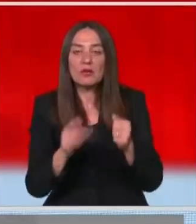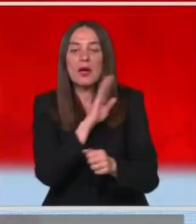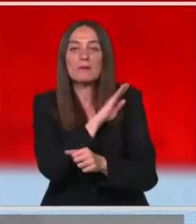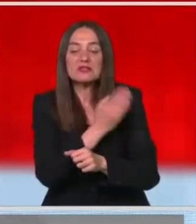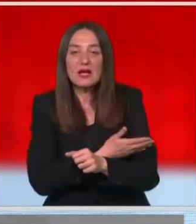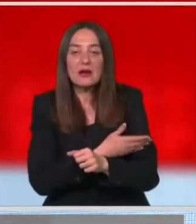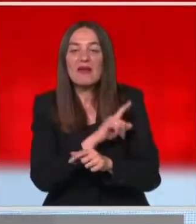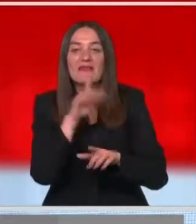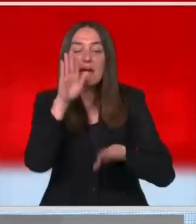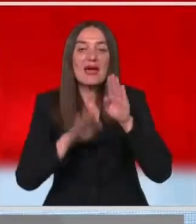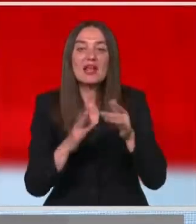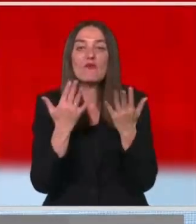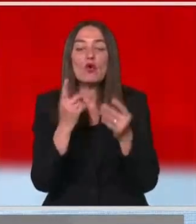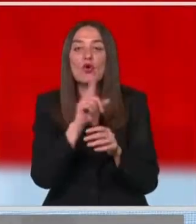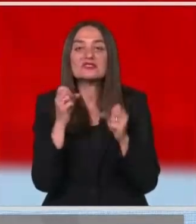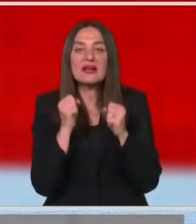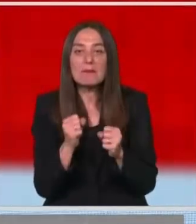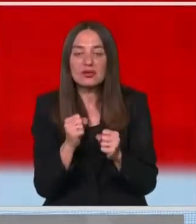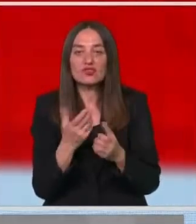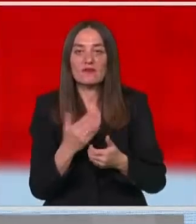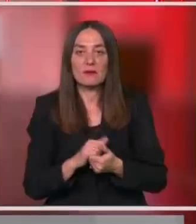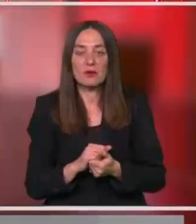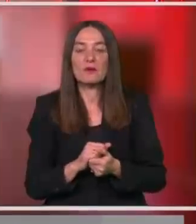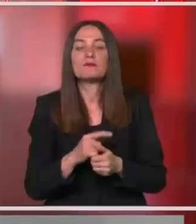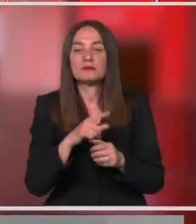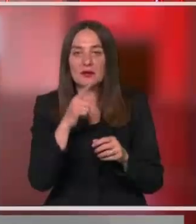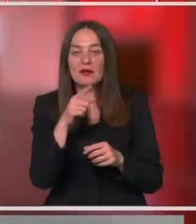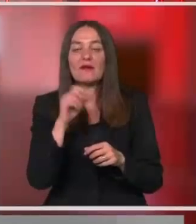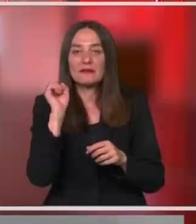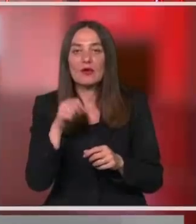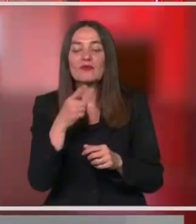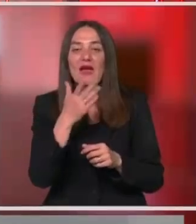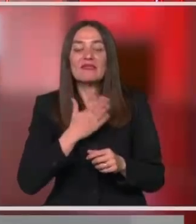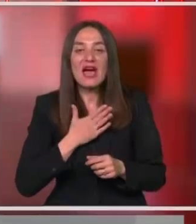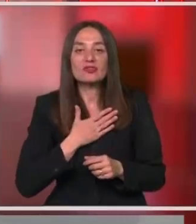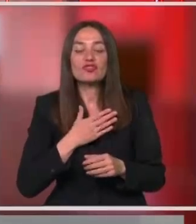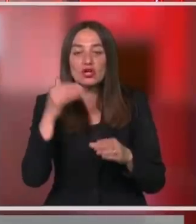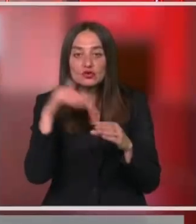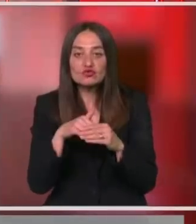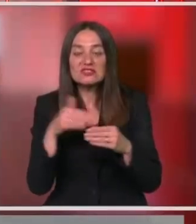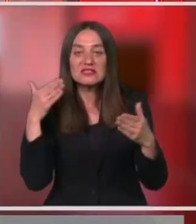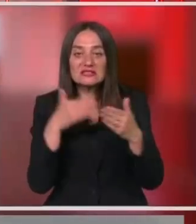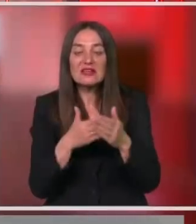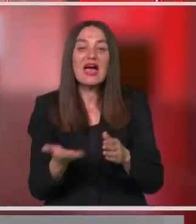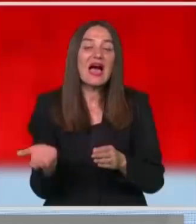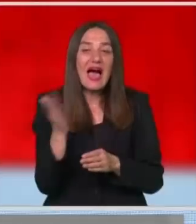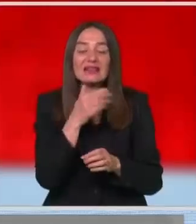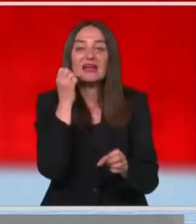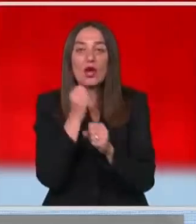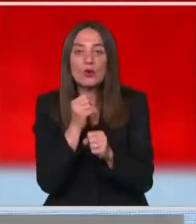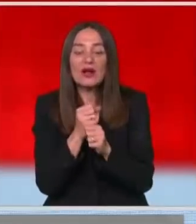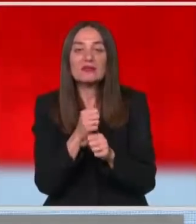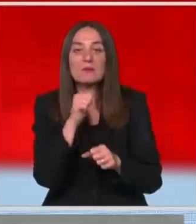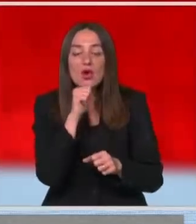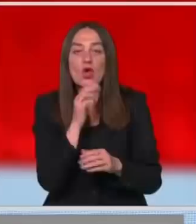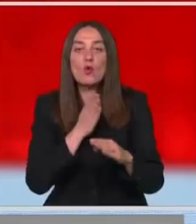potencijalu, možda i nemerljive ukoliko se ne pridržavamo. Da, kriza duže traje jednostavno. Tako da, naš suštinski cilj je, hajde da uradimo i